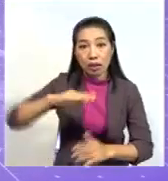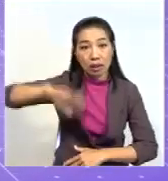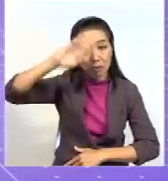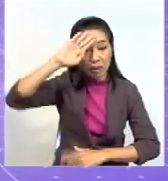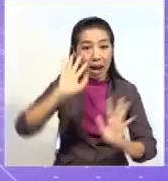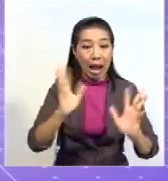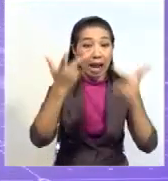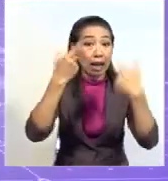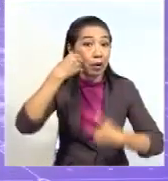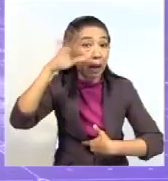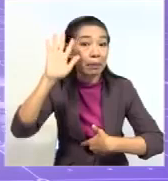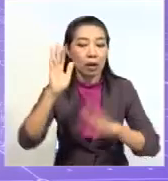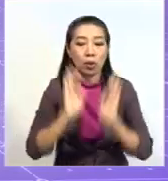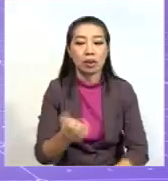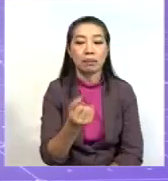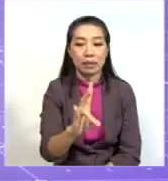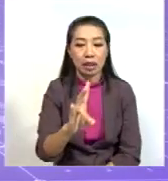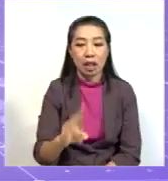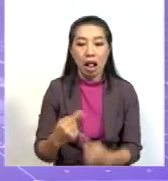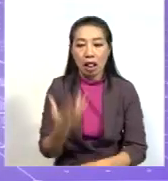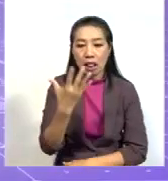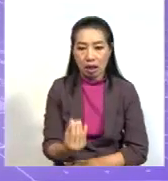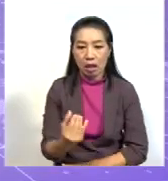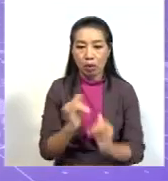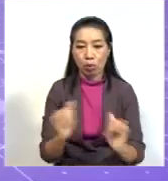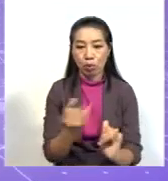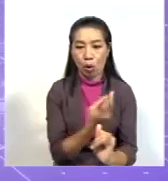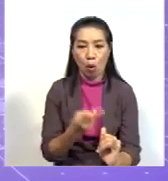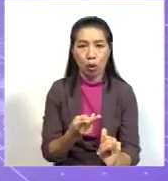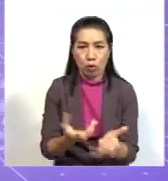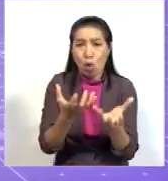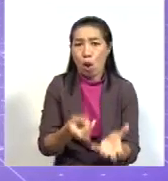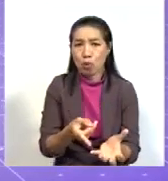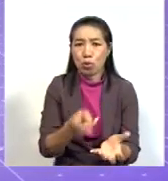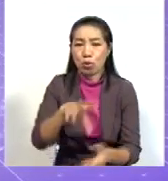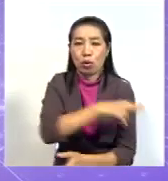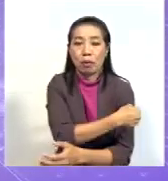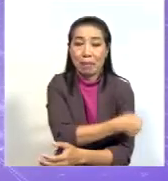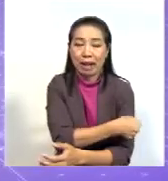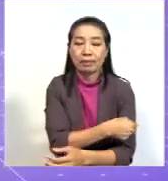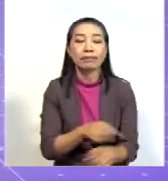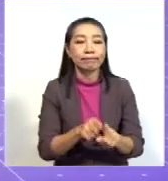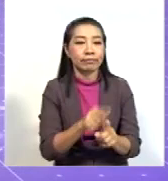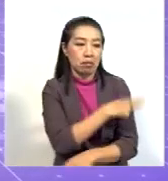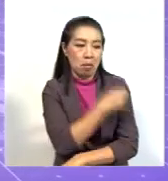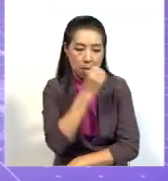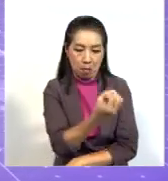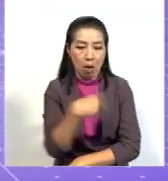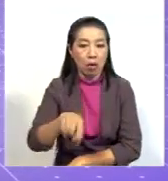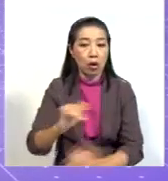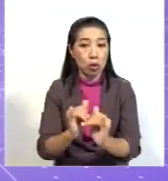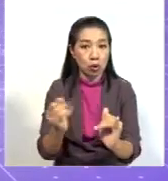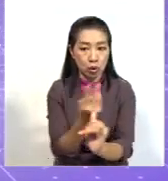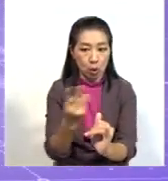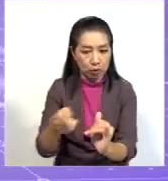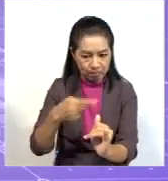แล้วทั้งหมด17คนนะคะส่วนผู้ป่วยหนัก2คนที่ตอนนี้รักษาอาการอยู่คุณหมอบอกว่า1คนเนี่ยอาการกระเตื้อง